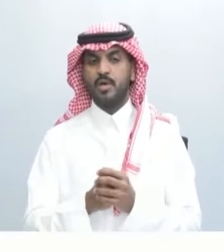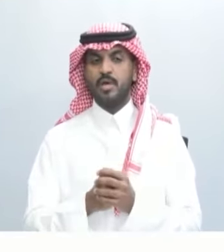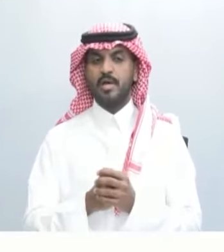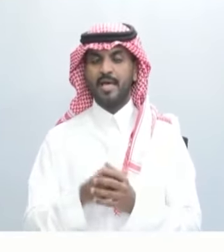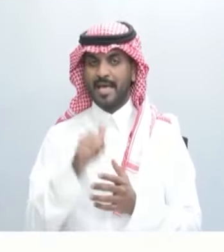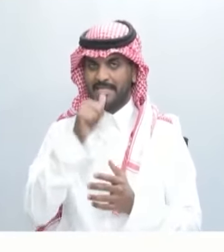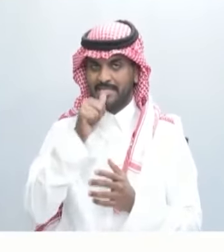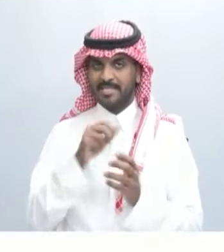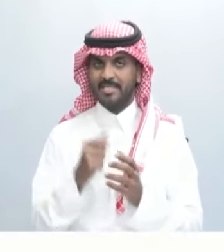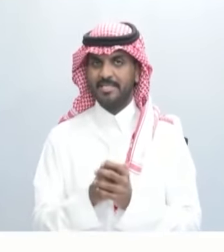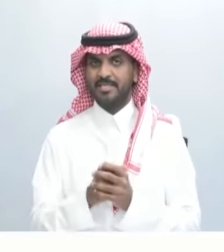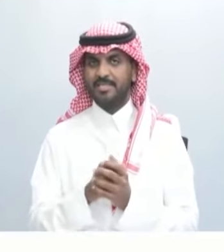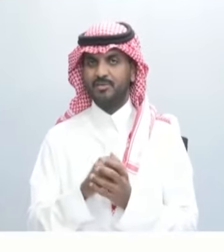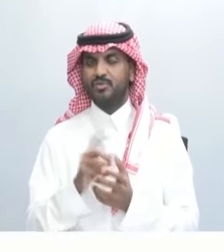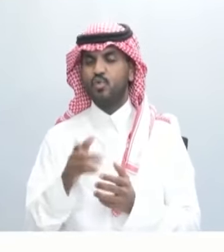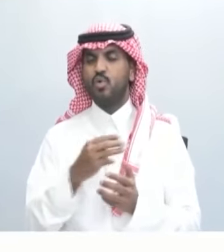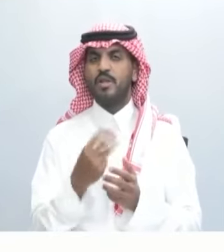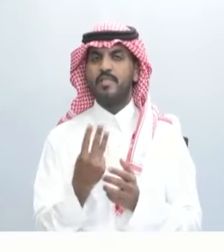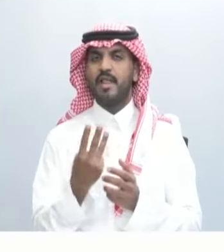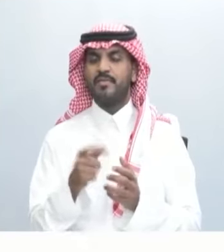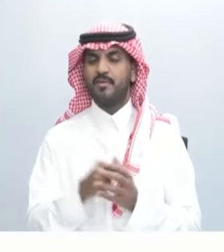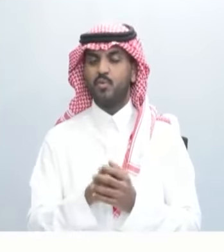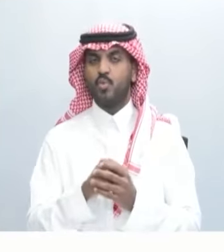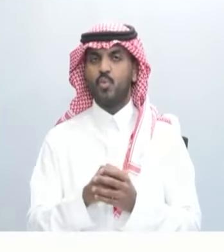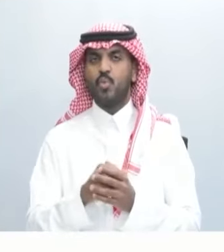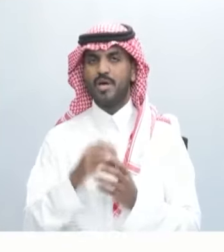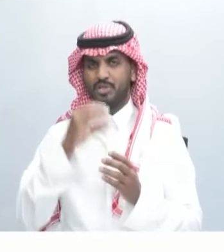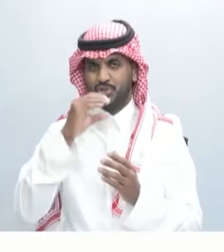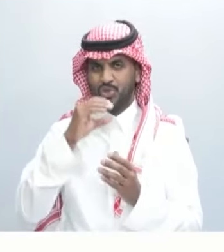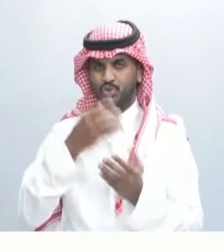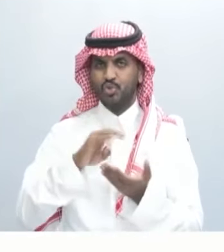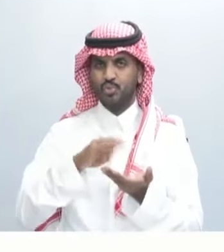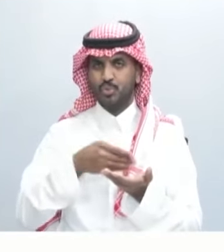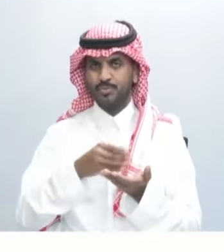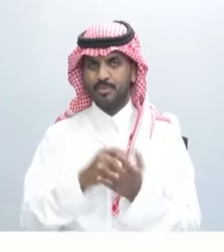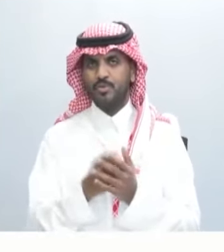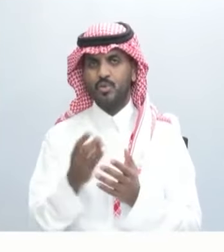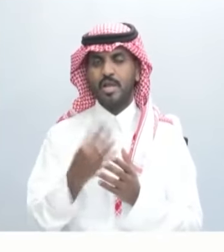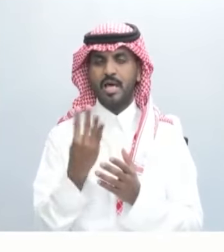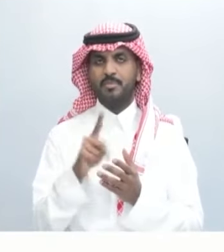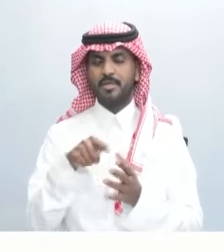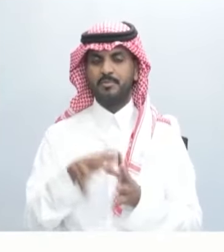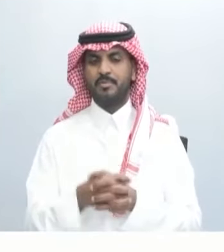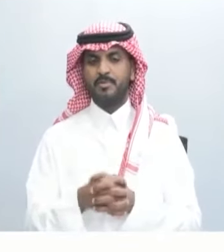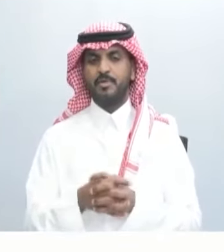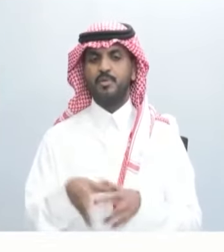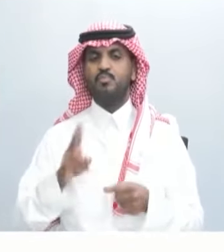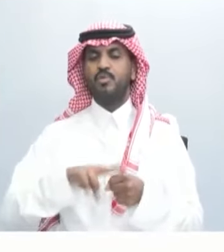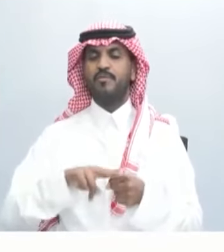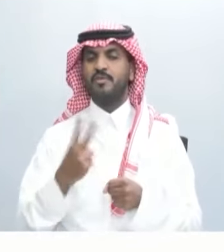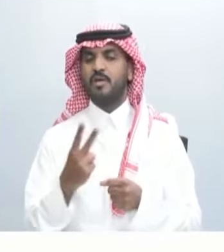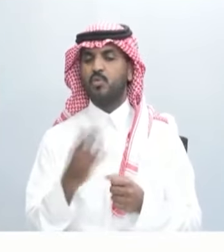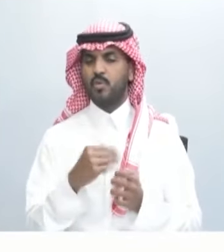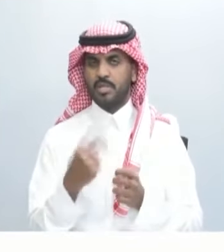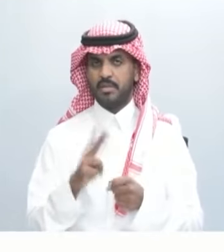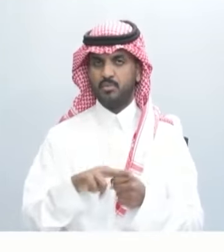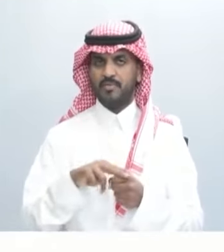ايام وشطيره الجبن كل اربعه ايام ابنائي بناتي اذا سنوجد مضاعفات اثنان